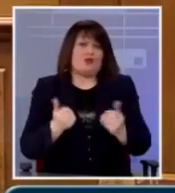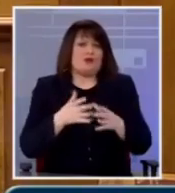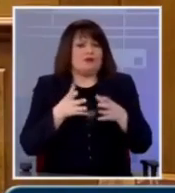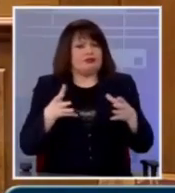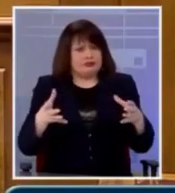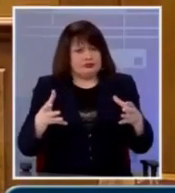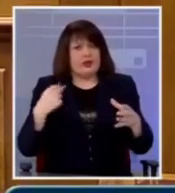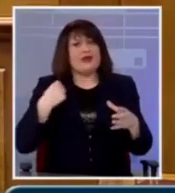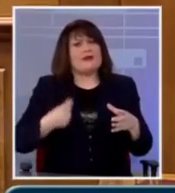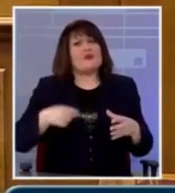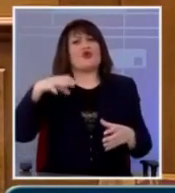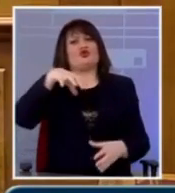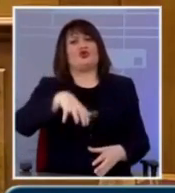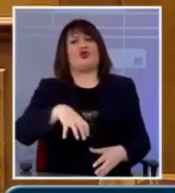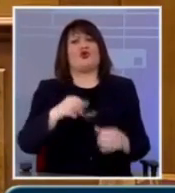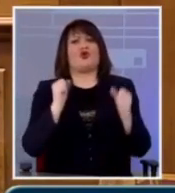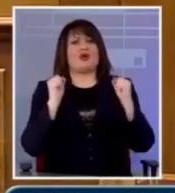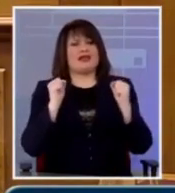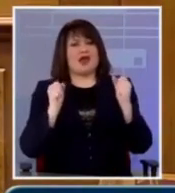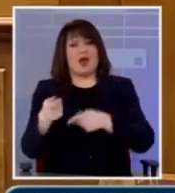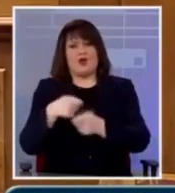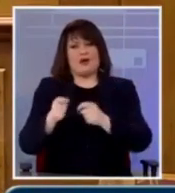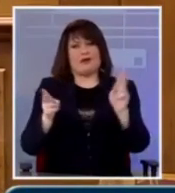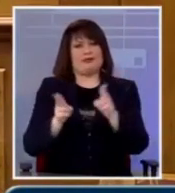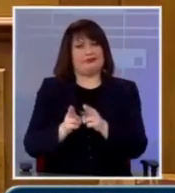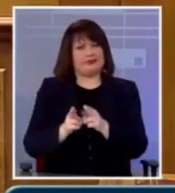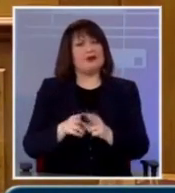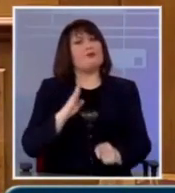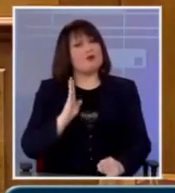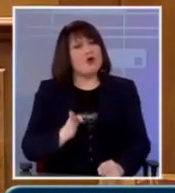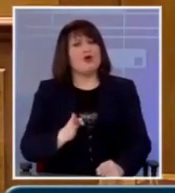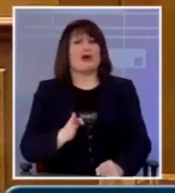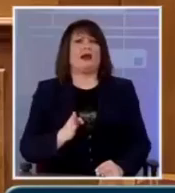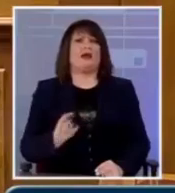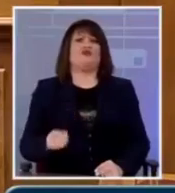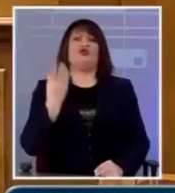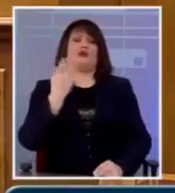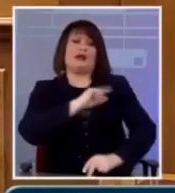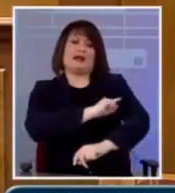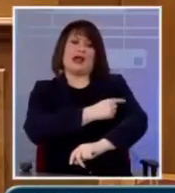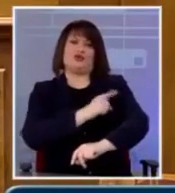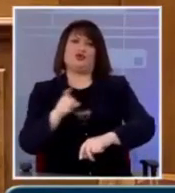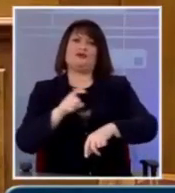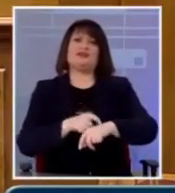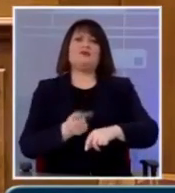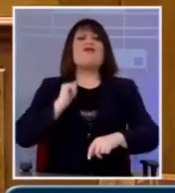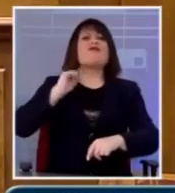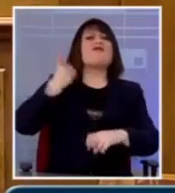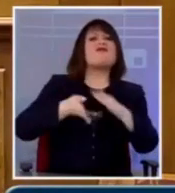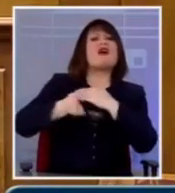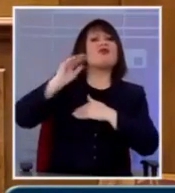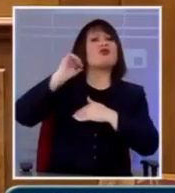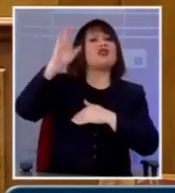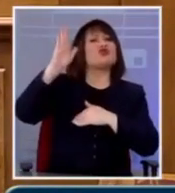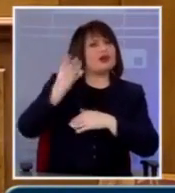το δημόσιο χώρο στην υγεία και περιορίζει την αγορά, που δίνει τη δυνατότητα στους νέους γιατρούς που σήμερα μεταναστεύουν στο εξωτερικό να προσφέρουν